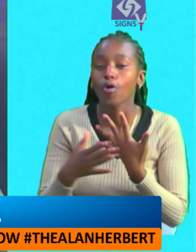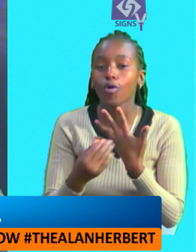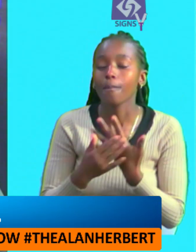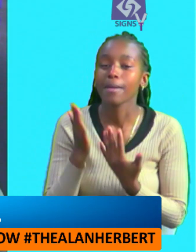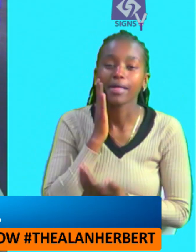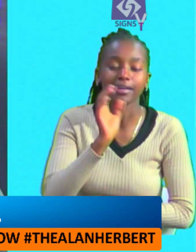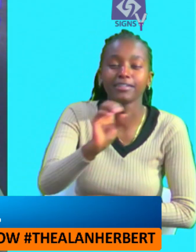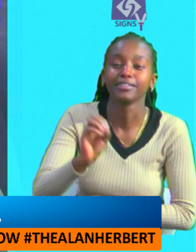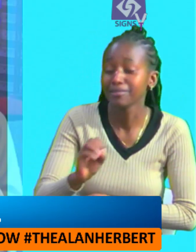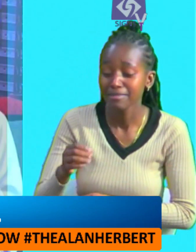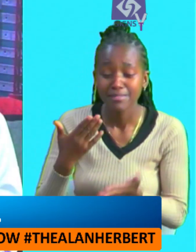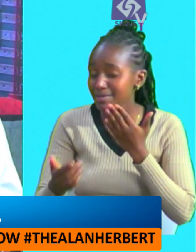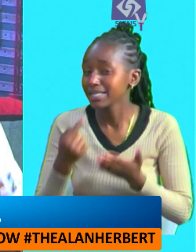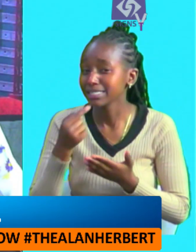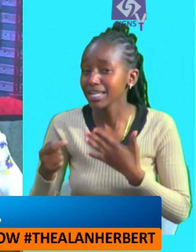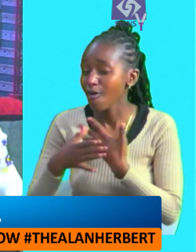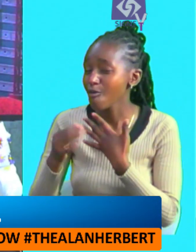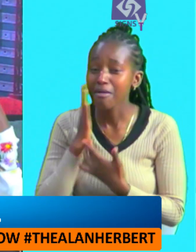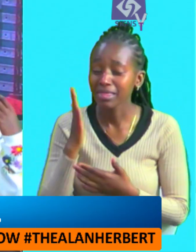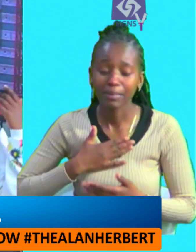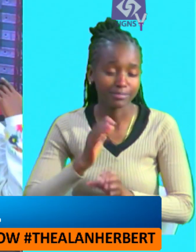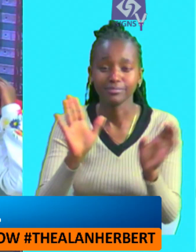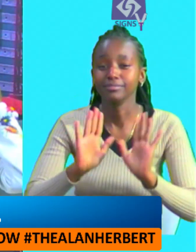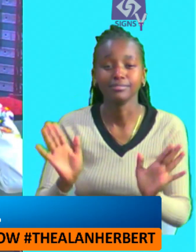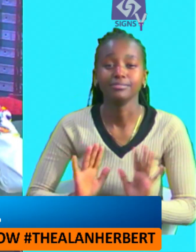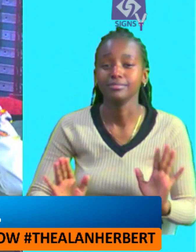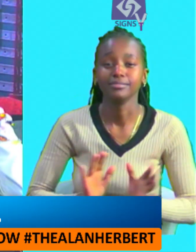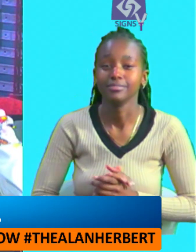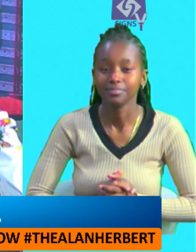hivyo hapa. Hiyo bad.